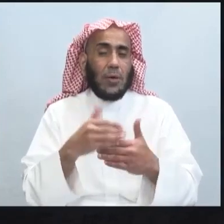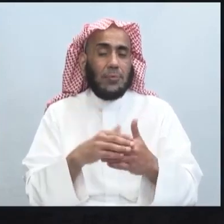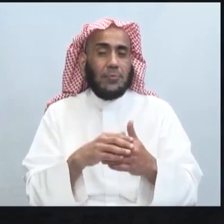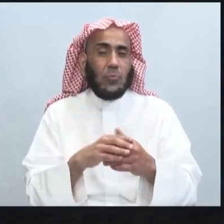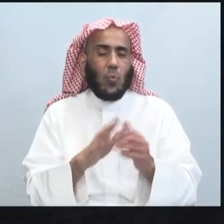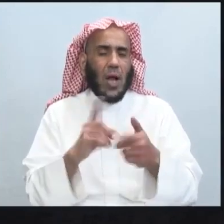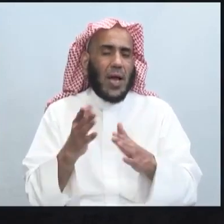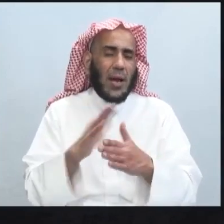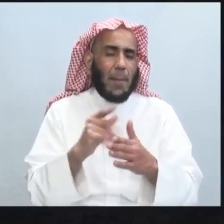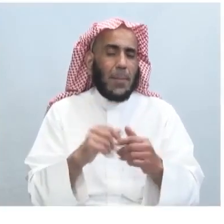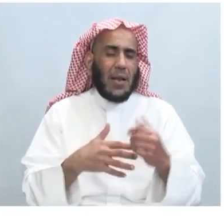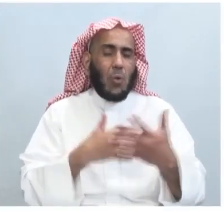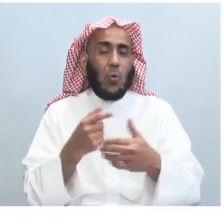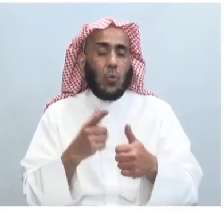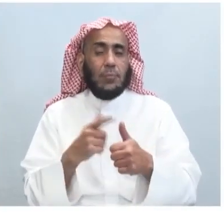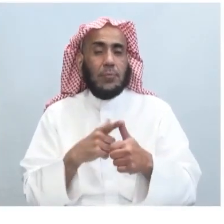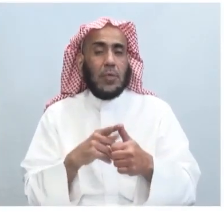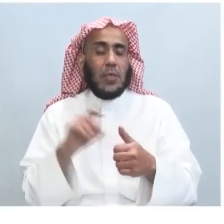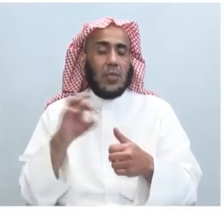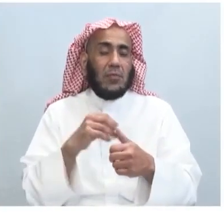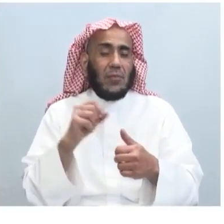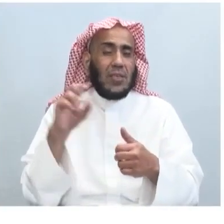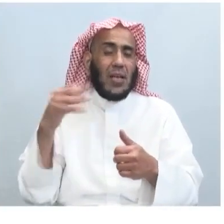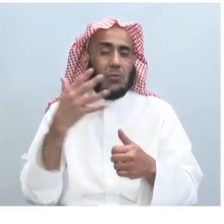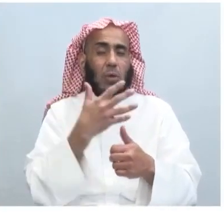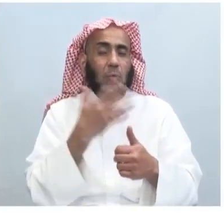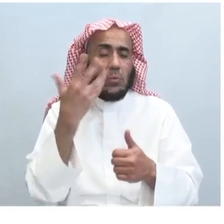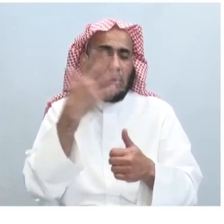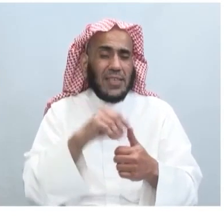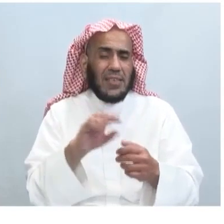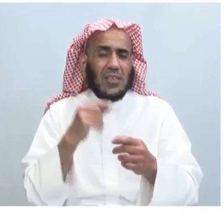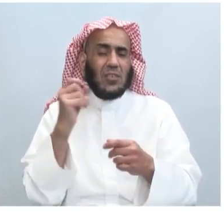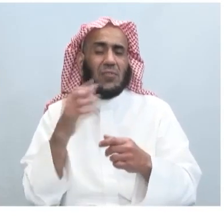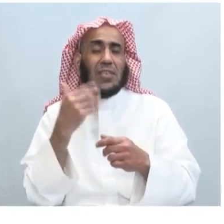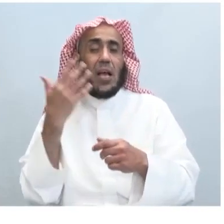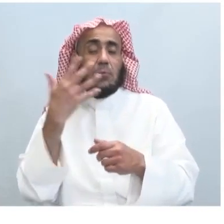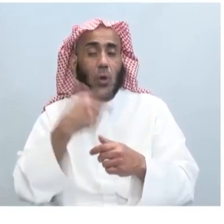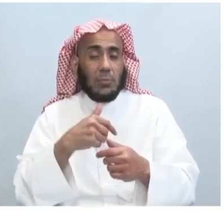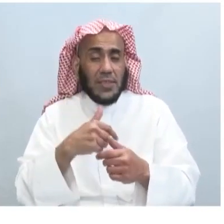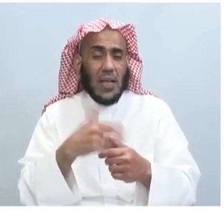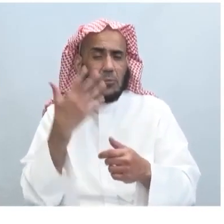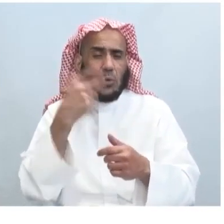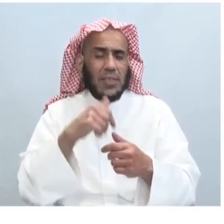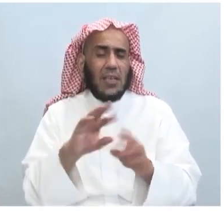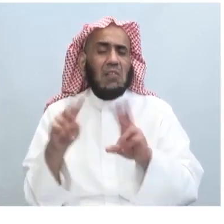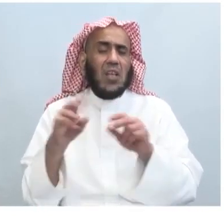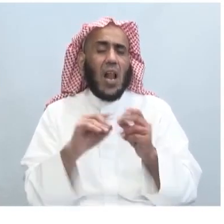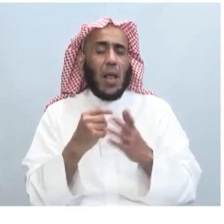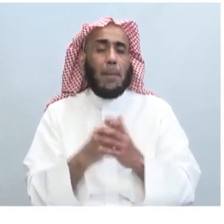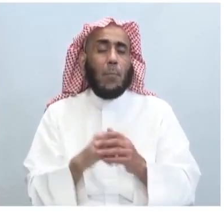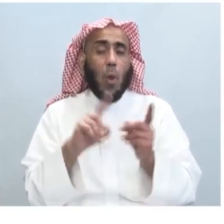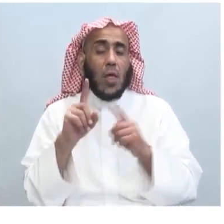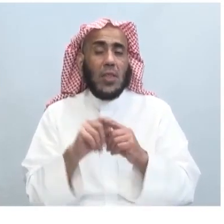وقارنها بالمحاوله الاولى 0.55 هنا 0.55 لاحظ انها نفس القيمه